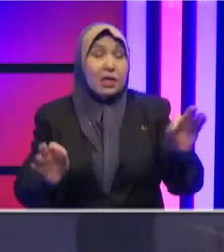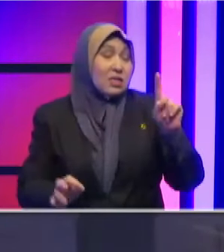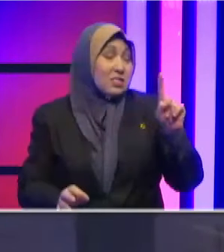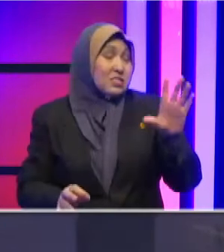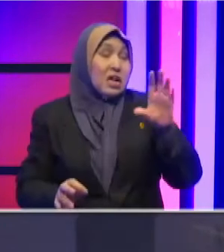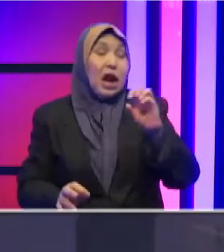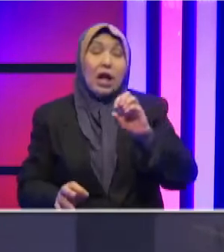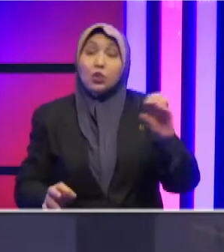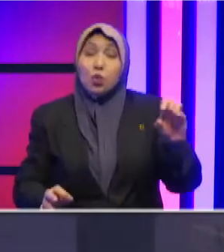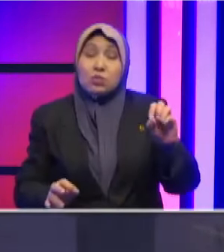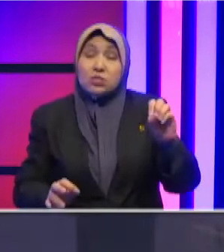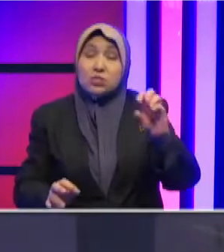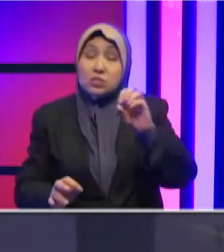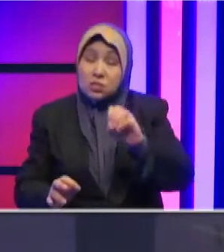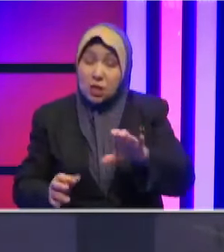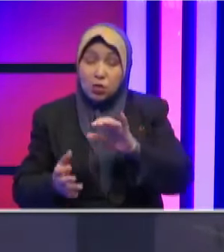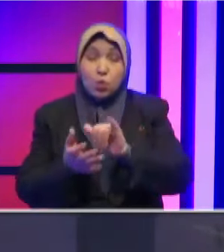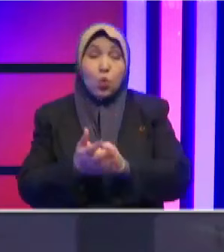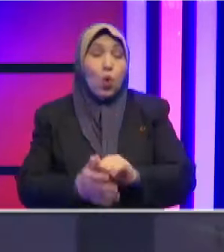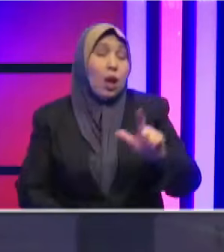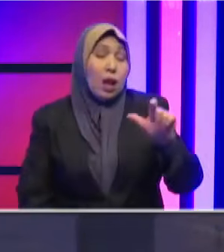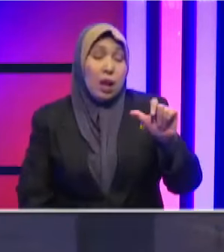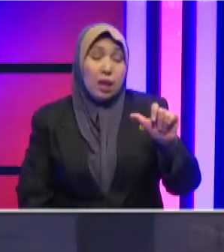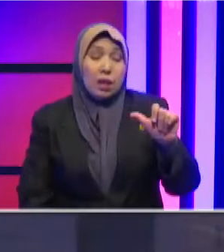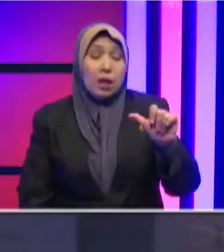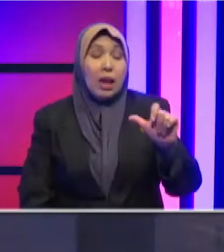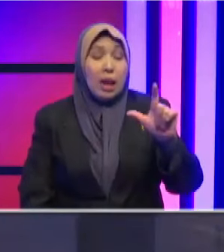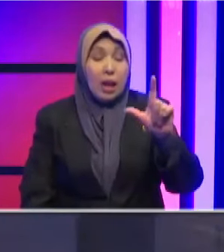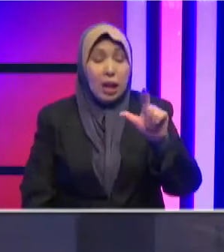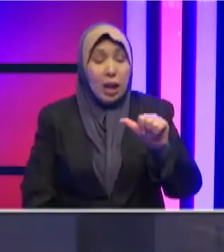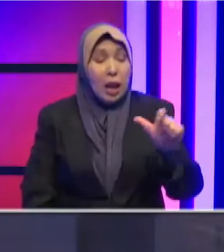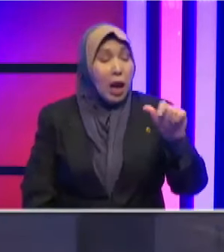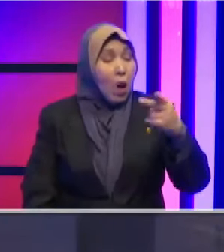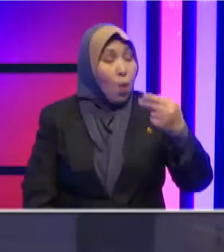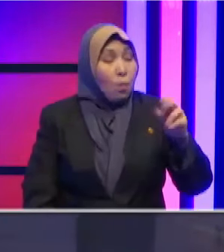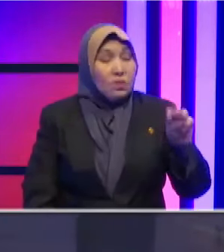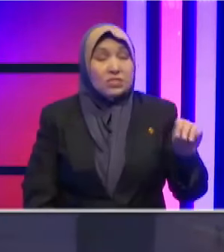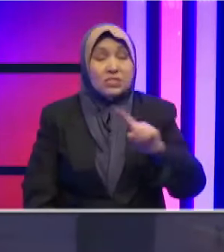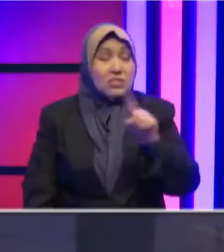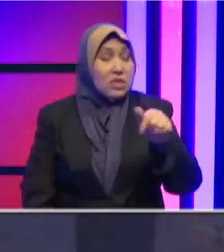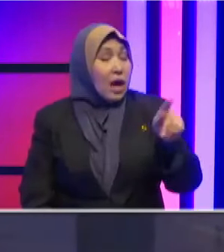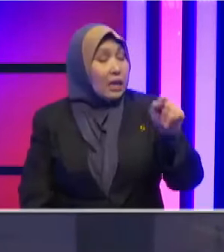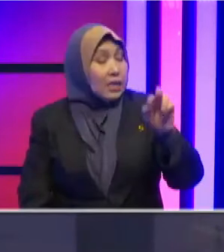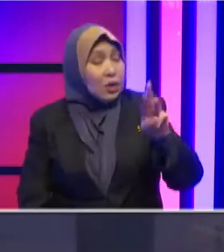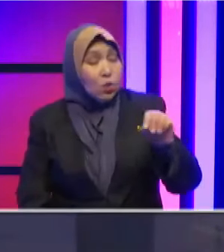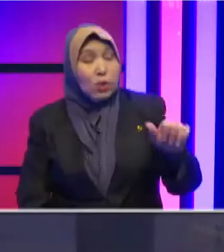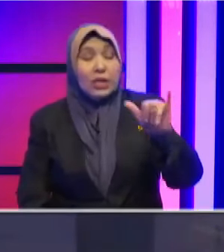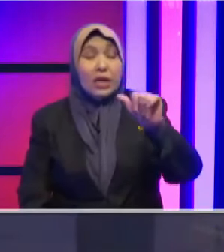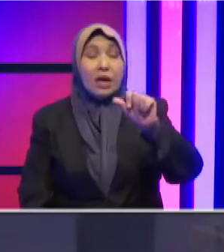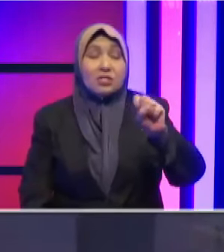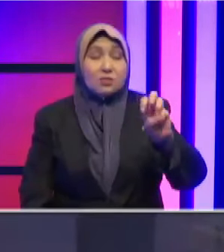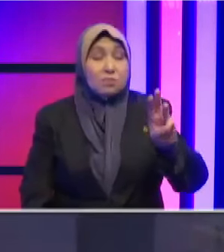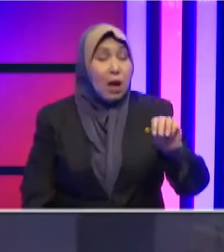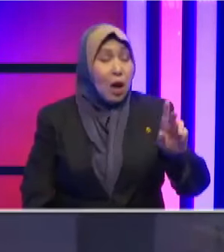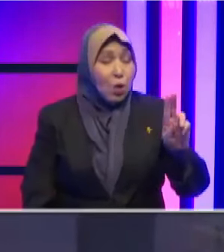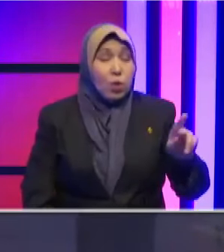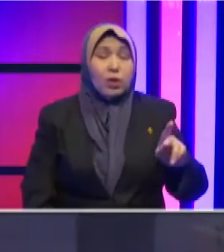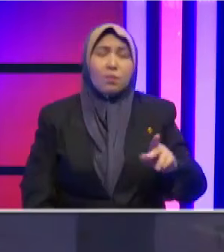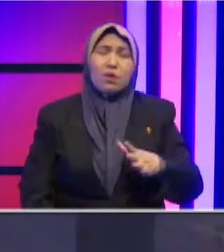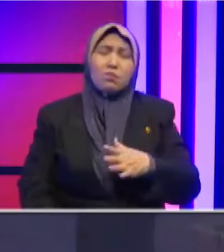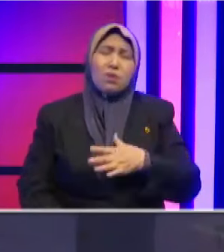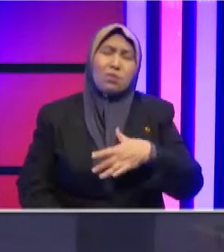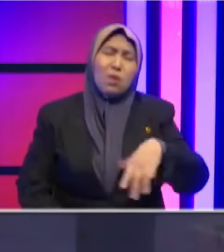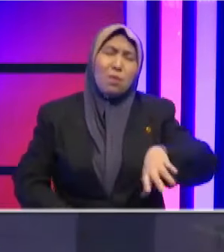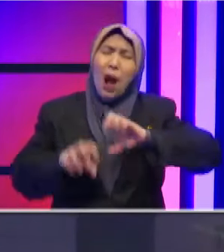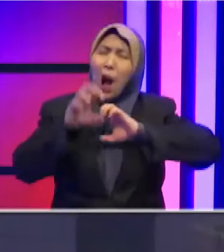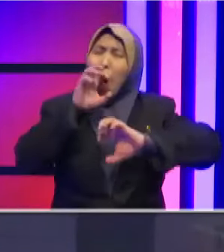Subhanahu Wa Ta'ala menyebutkan langsung via aja firullah uh Aida yasmaun mereka merintih